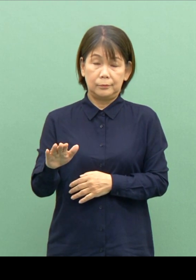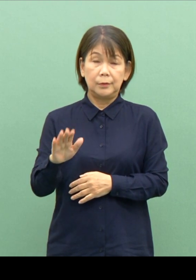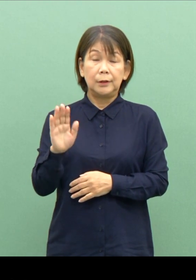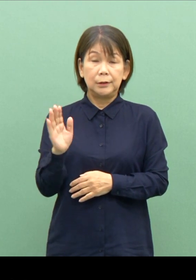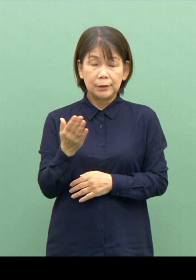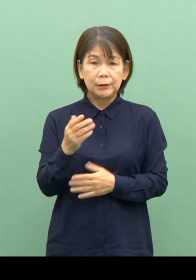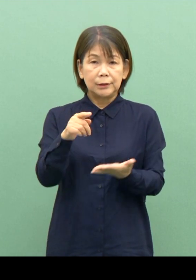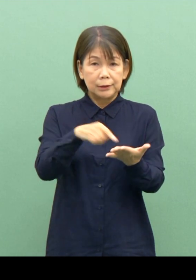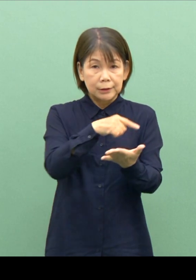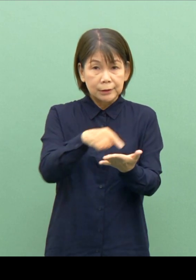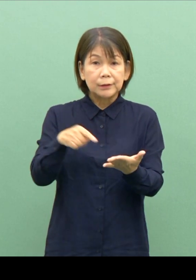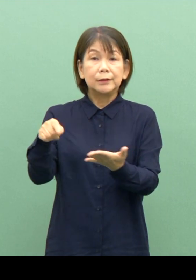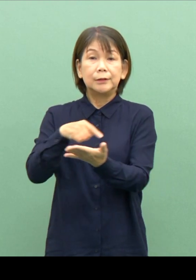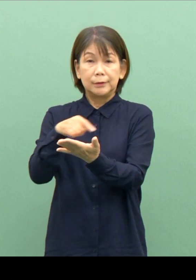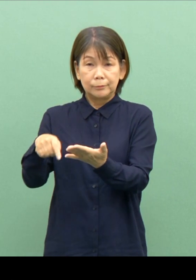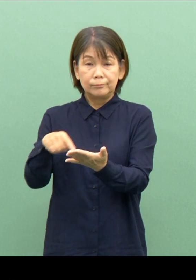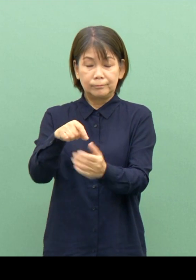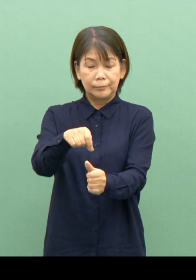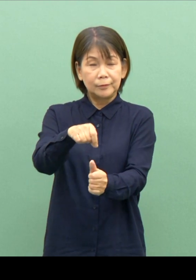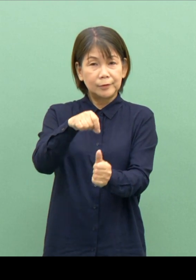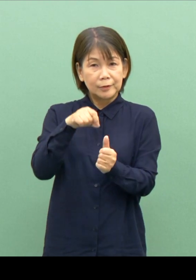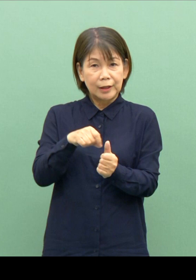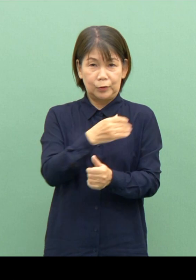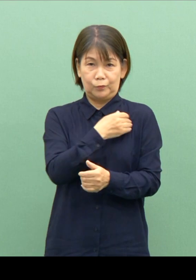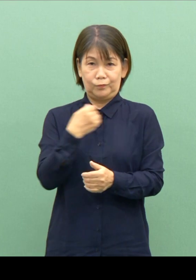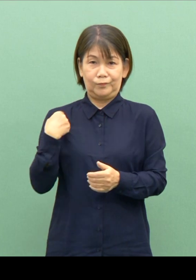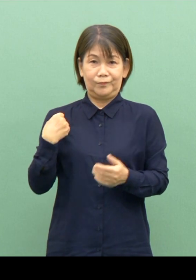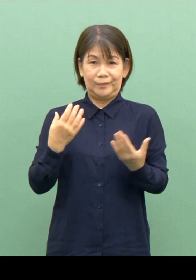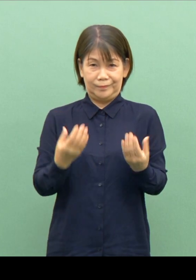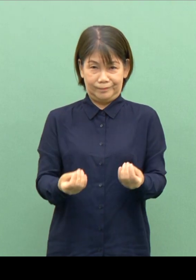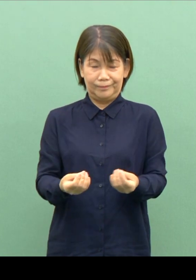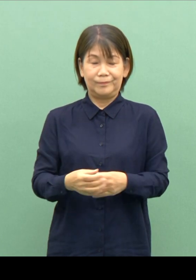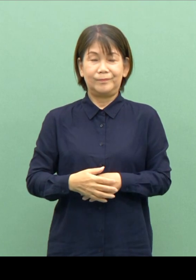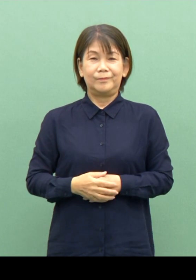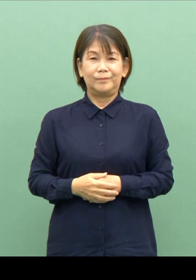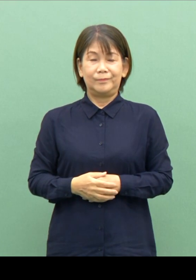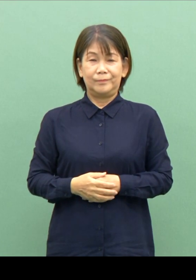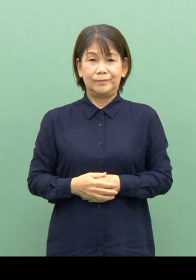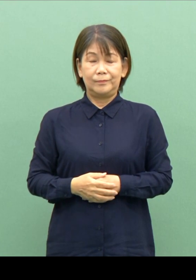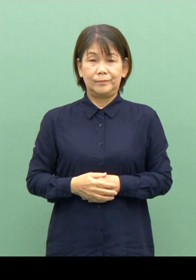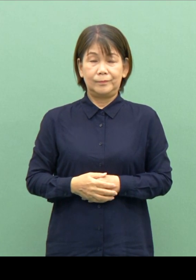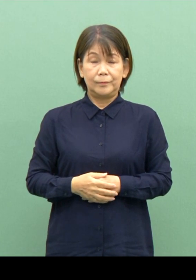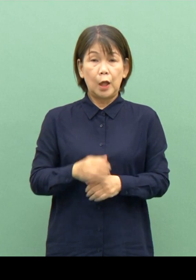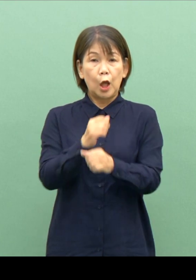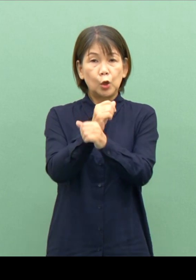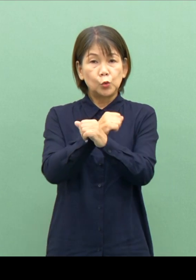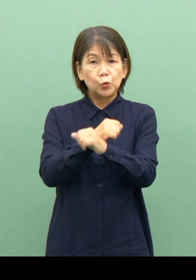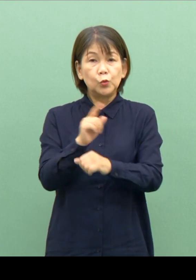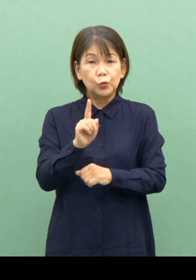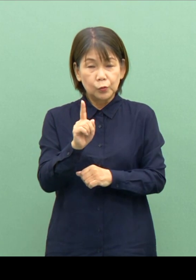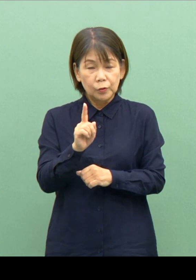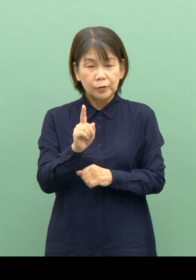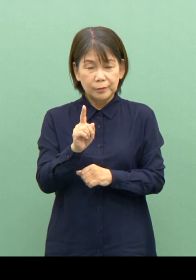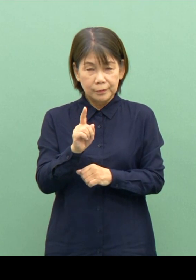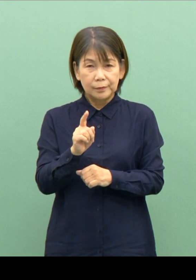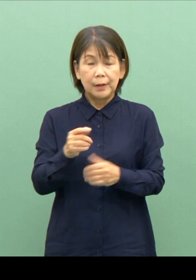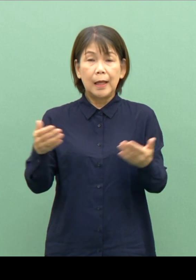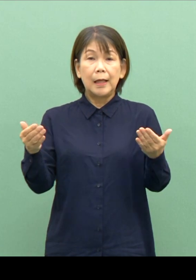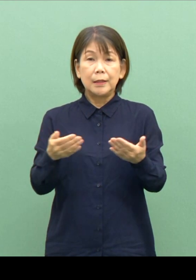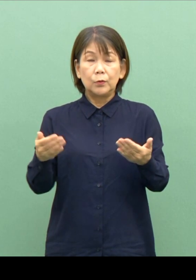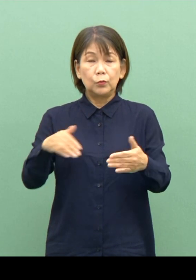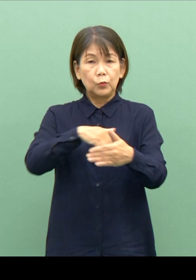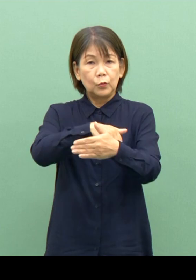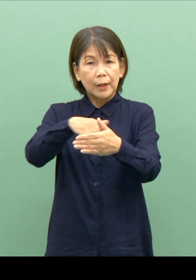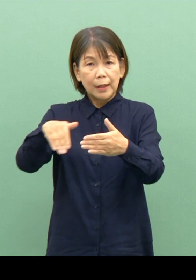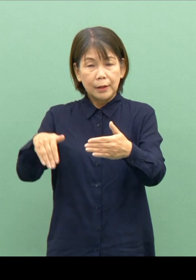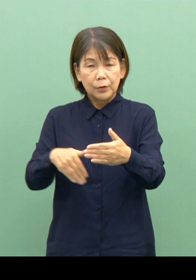を解消して人材採用に取り組むことができました。採用にあたって工夫した点としては、業務内容を